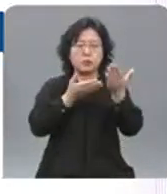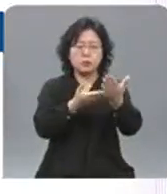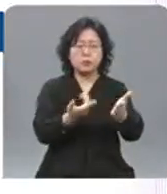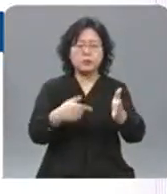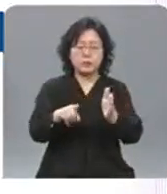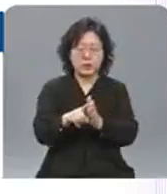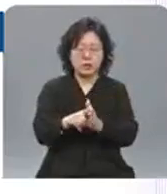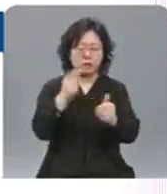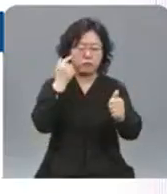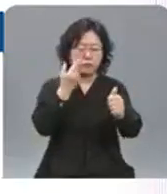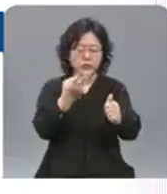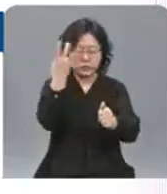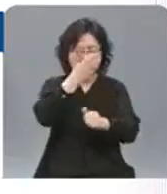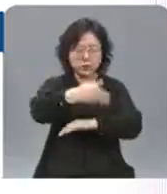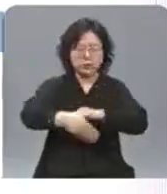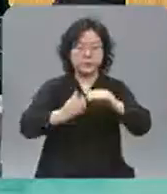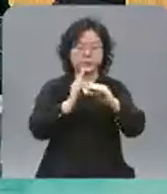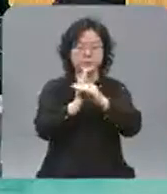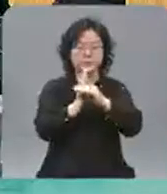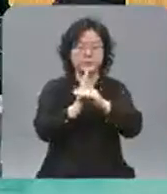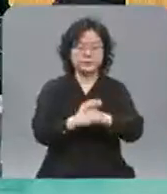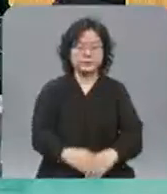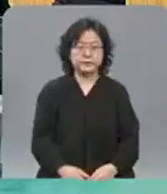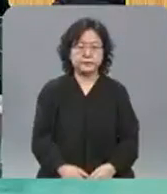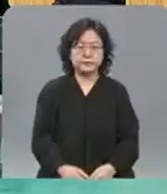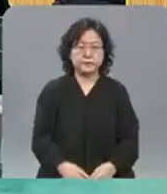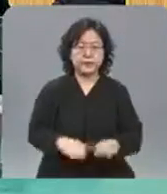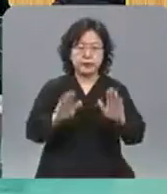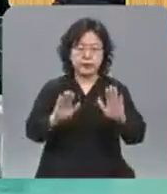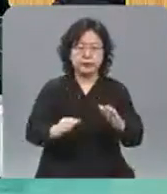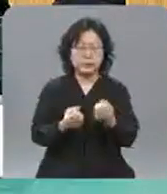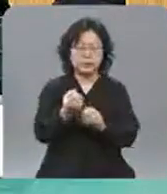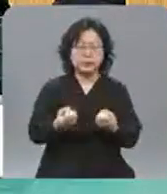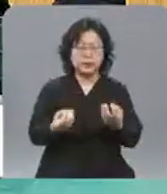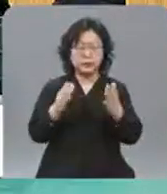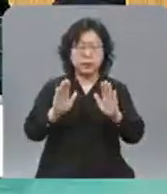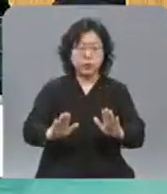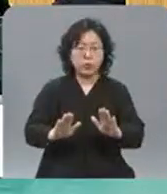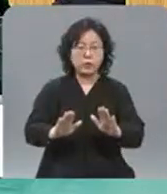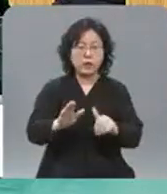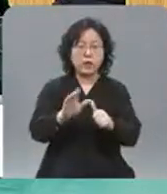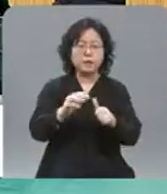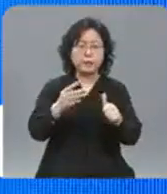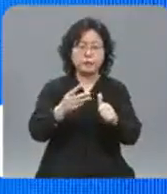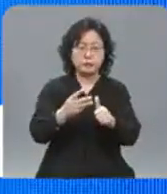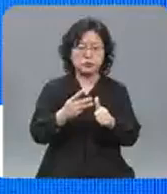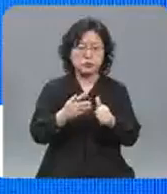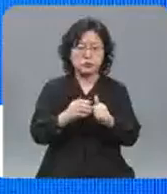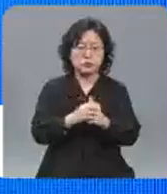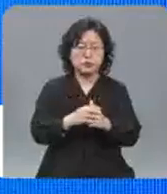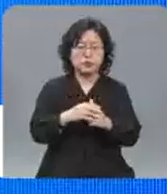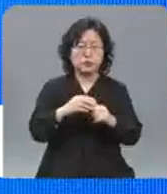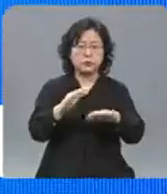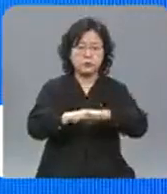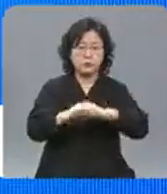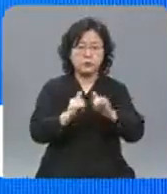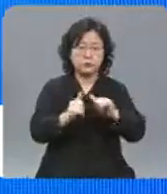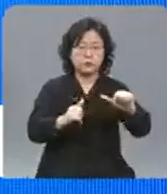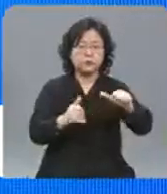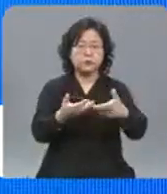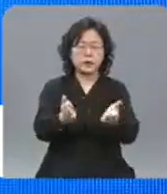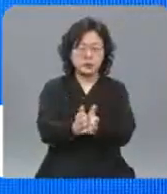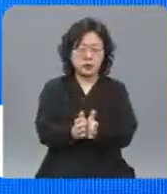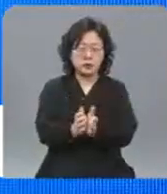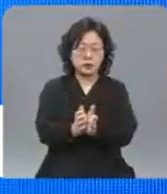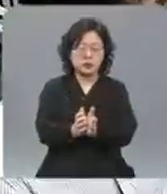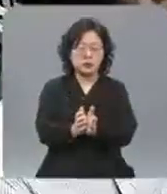위해서 설문조사를 할 것입니다. 이번 설명회는 오늘 함평군 농업인 5개 단체를 대상으로 한번더